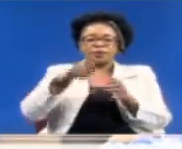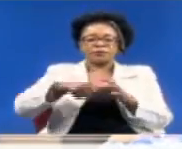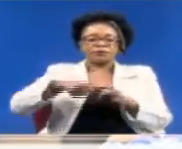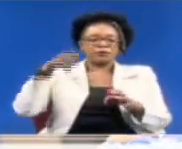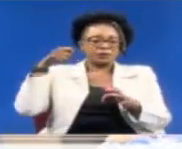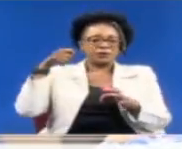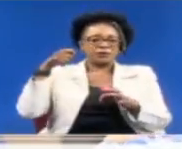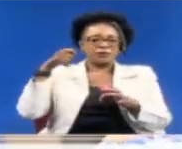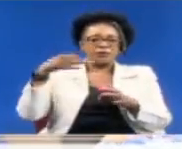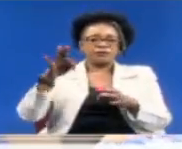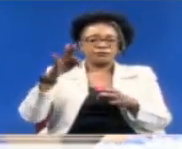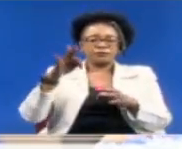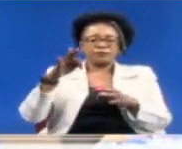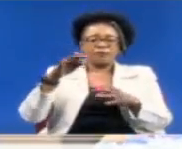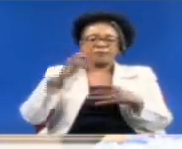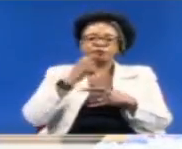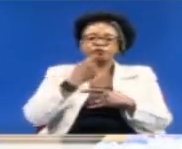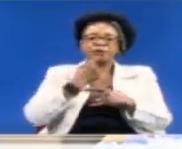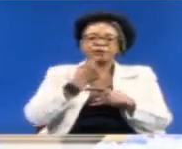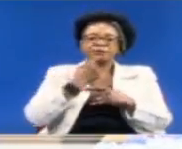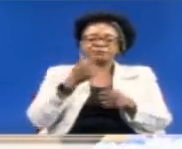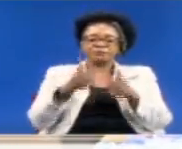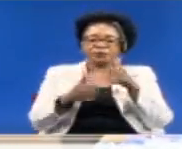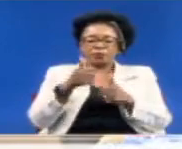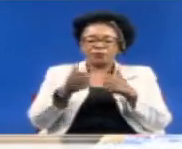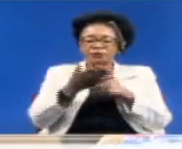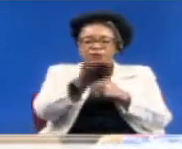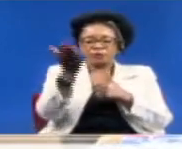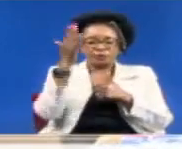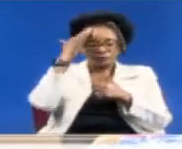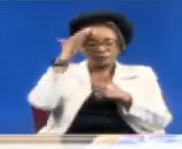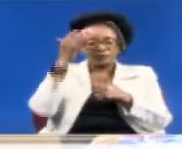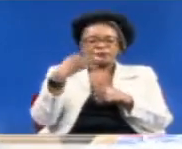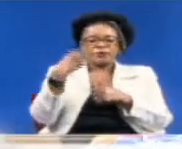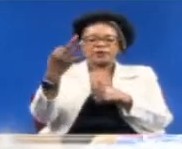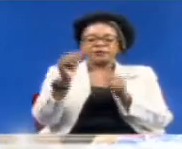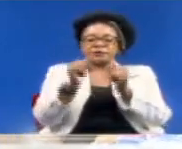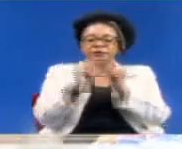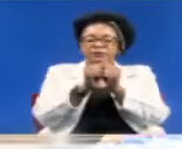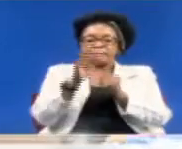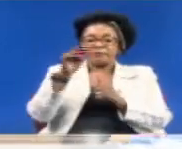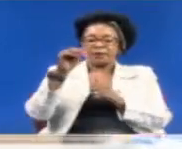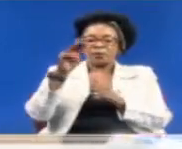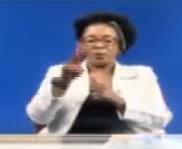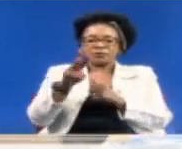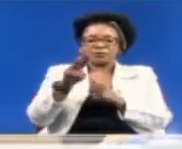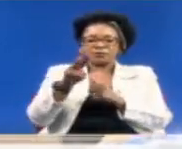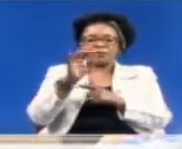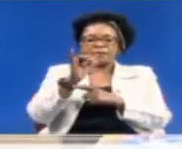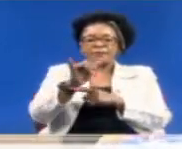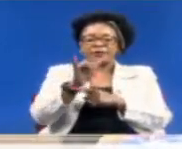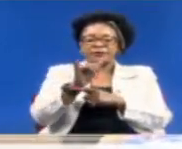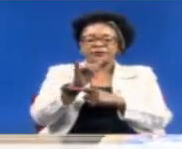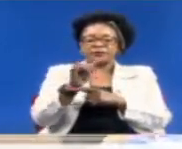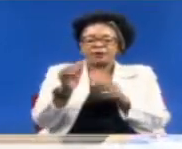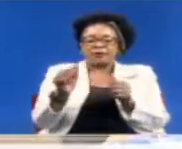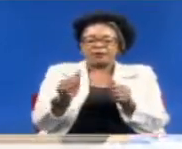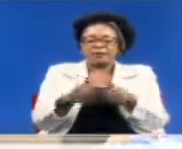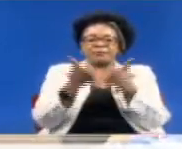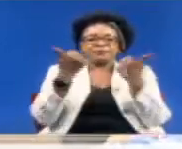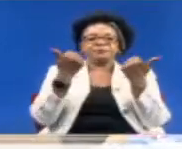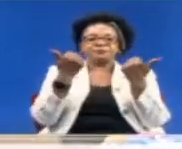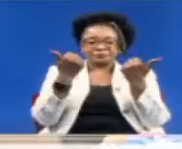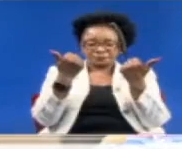wind generation, which you know is 310 megawatts. It was a sudden loss, a sudden